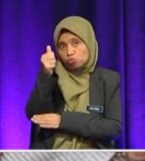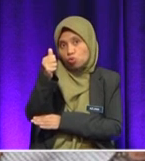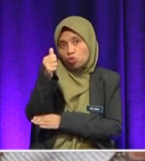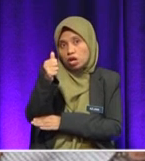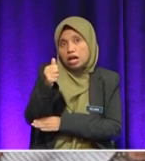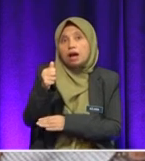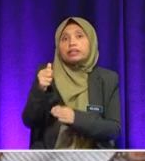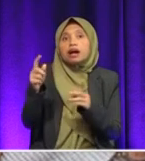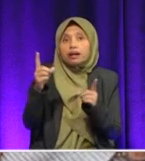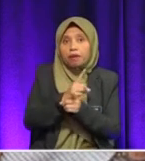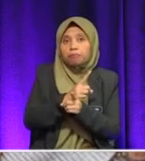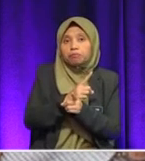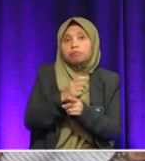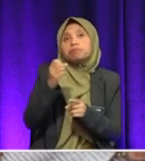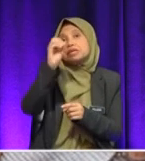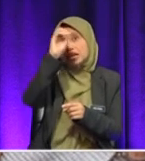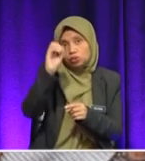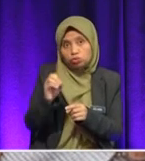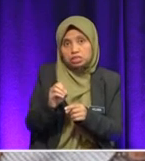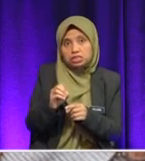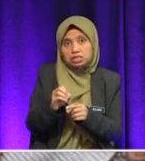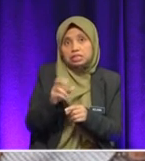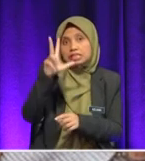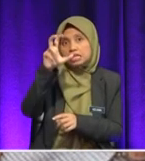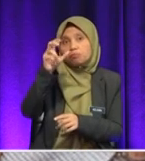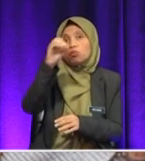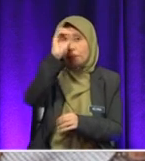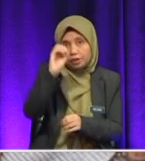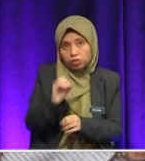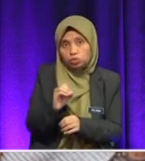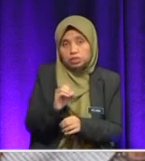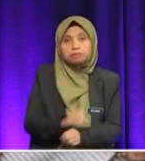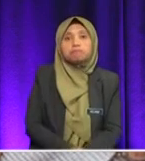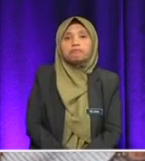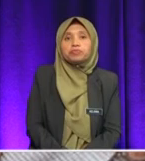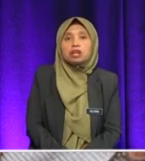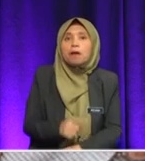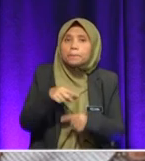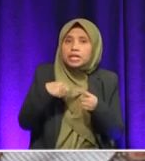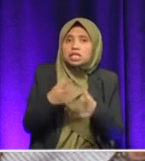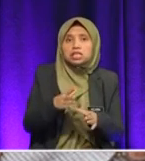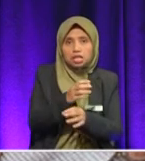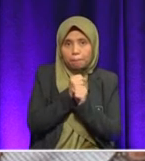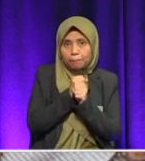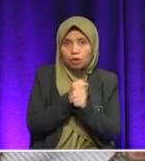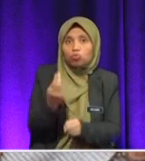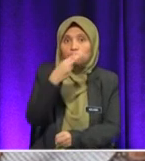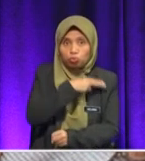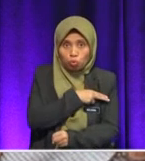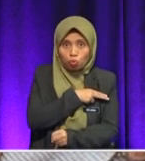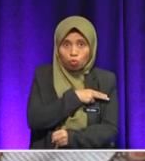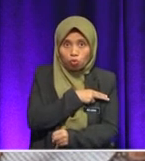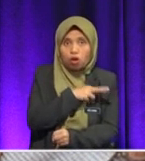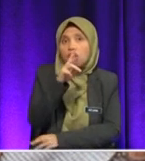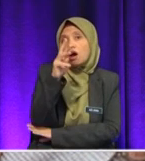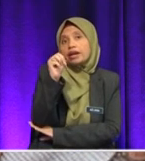produsen y37 hujan oke beda dapat keuntungan tadi